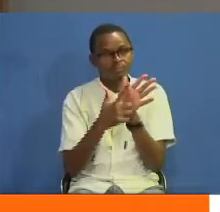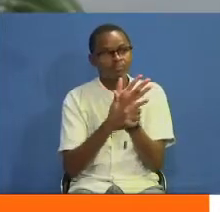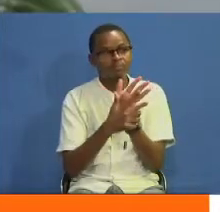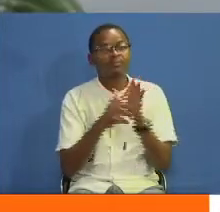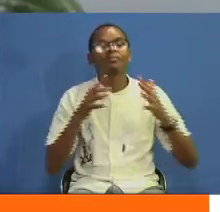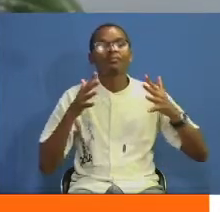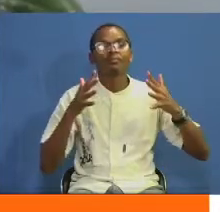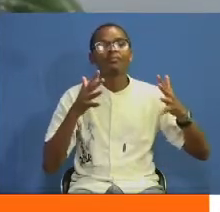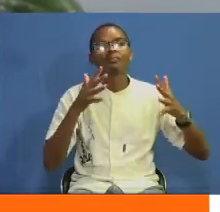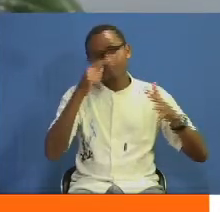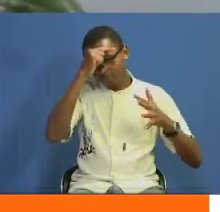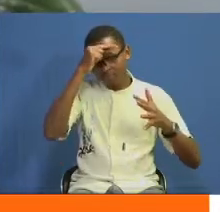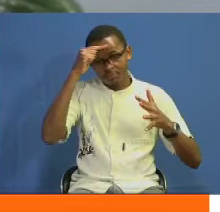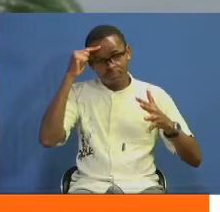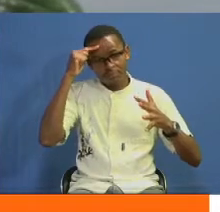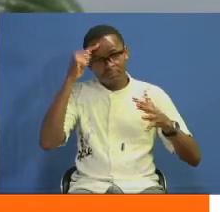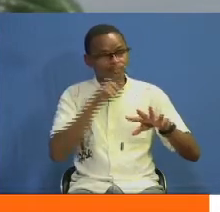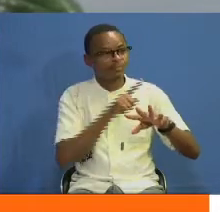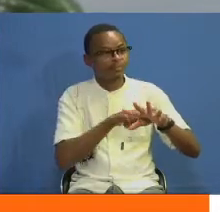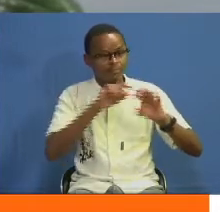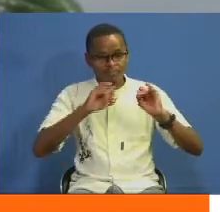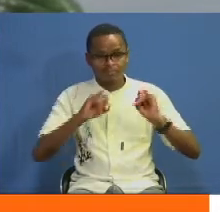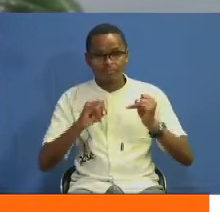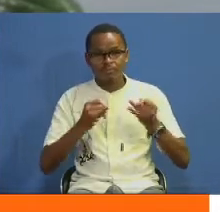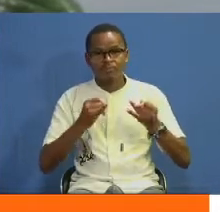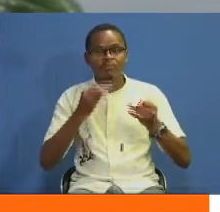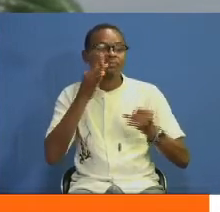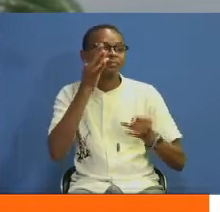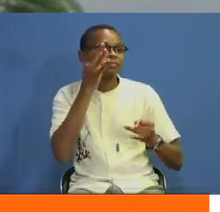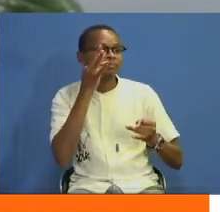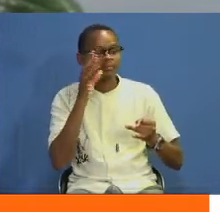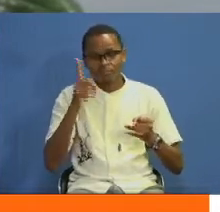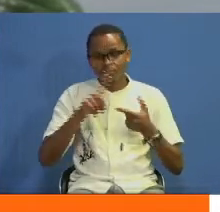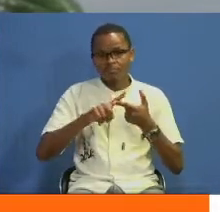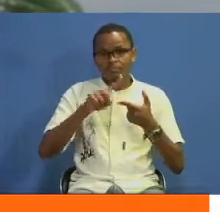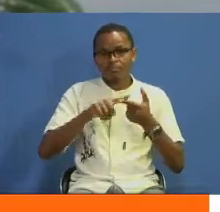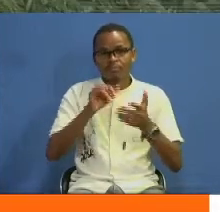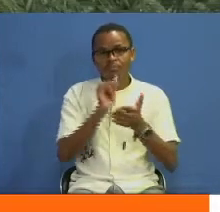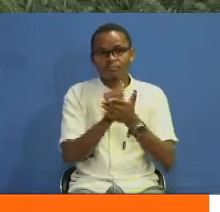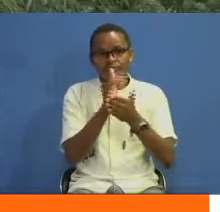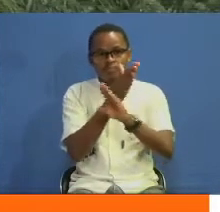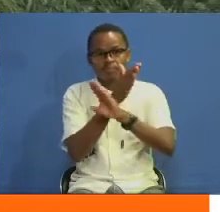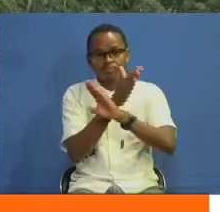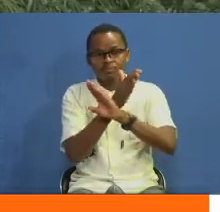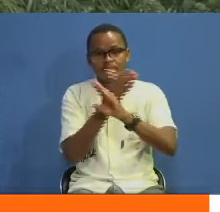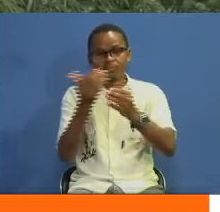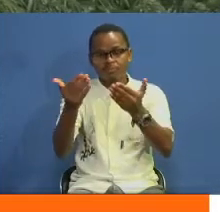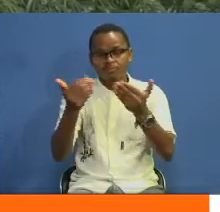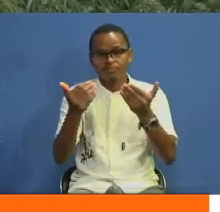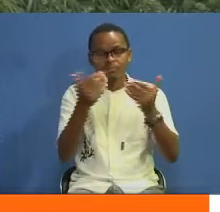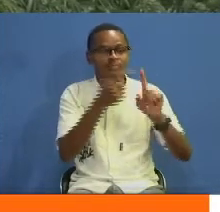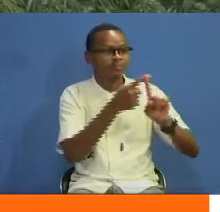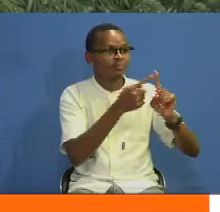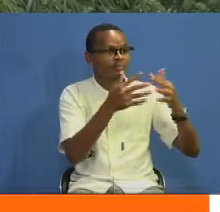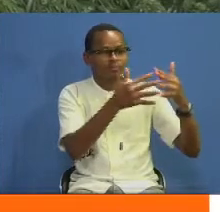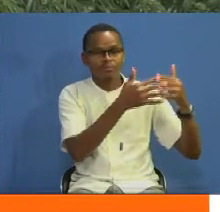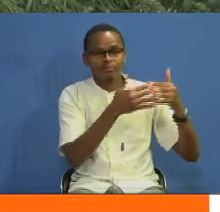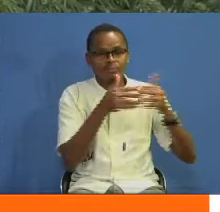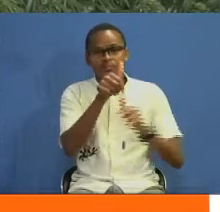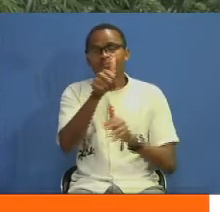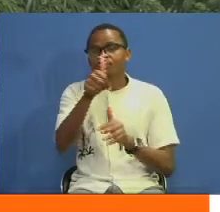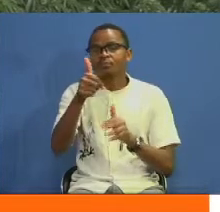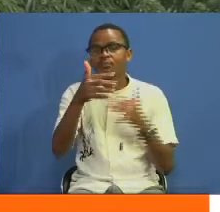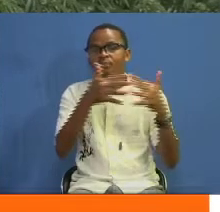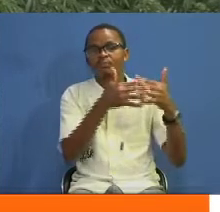kubwa. Kwa sababu ya kanuni mpya za bangi, Kambasha ameongeza, Zimbabwe imevutia uwekezaji kutoka Marekani,